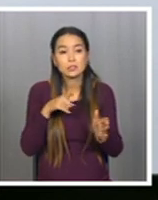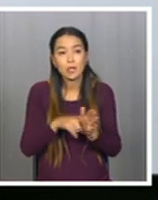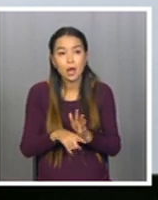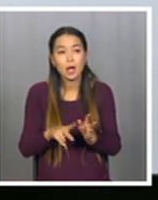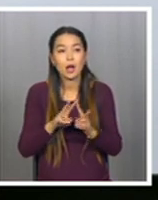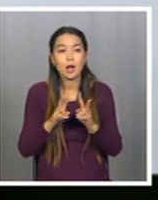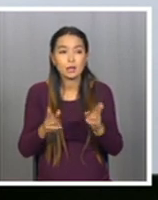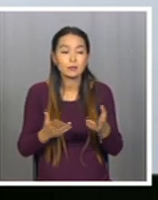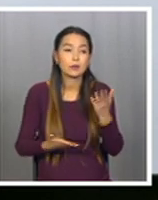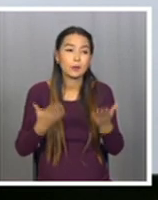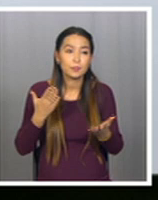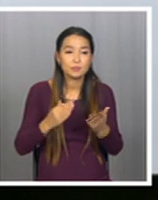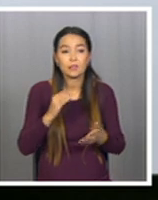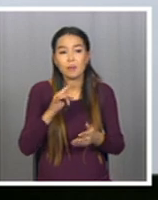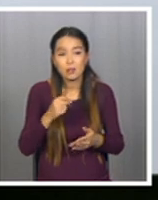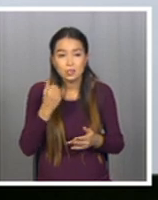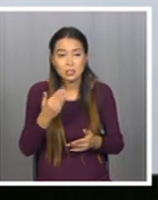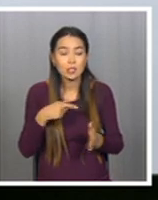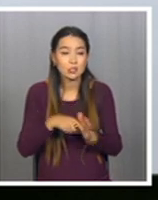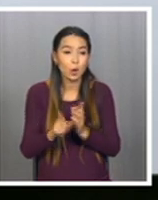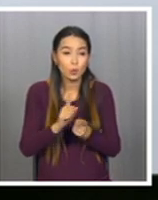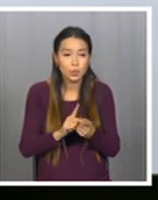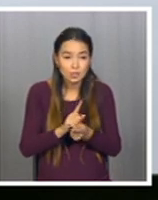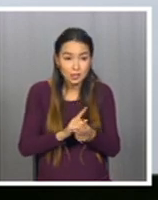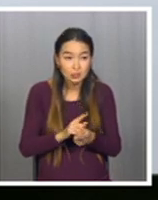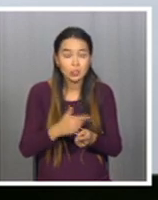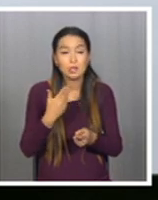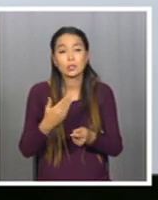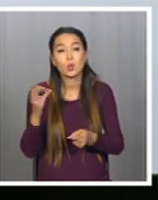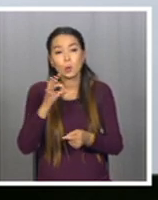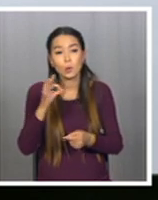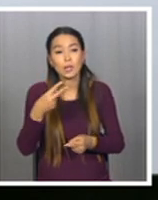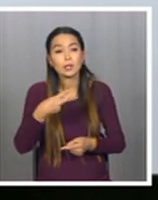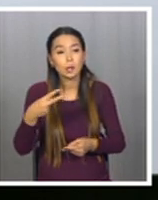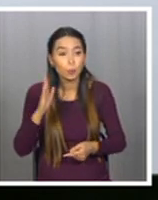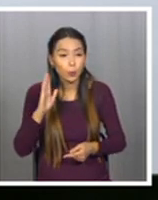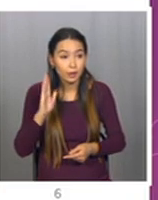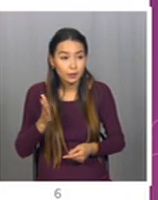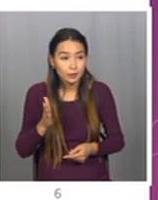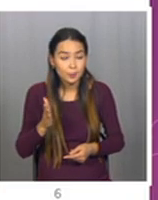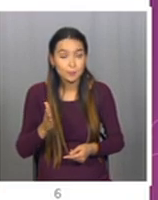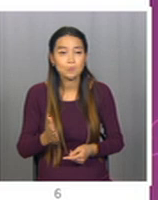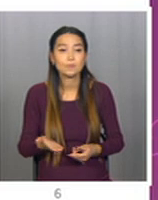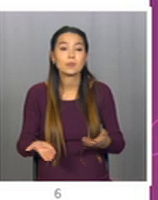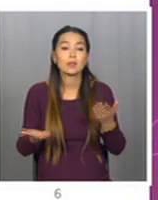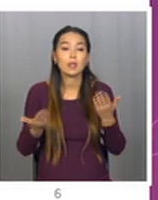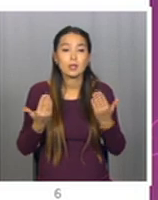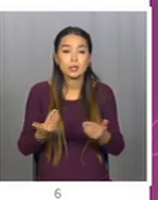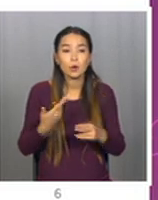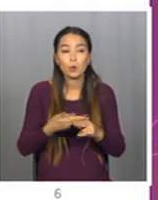немесе фазаларының өзгешелігін деп аламыз, нөлге тең болады екен. Енді осы